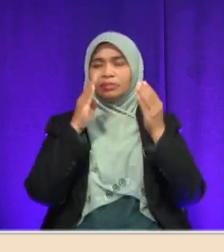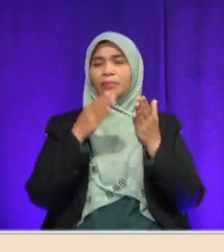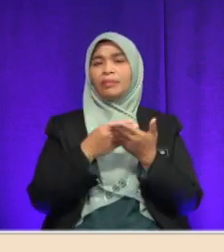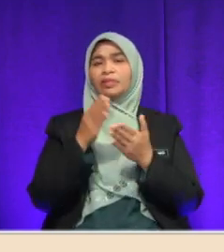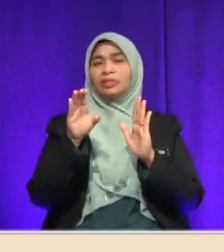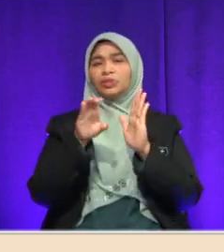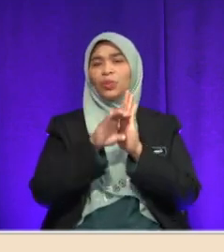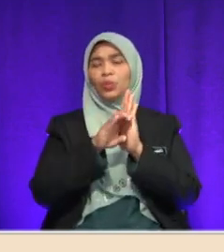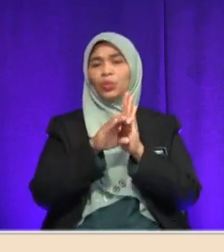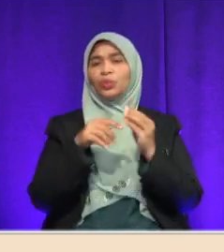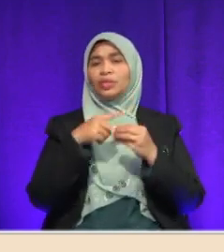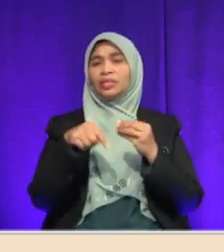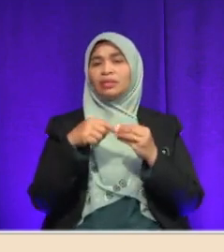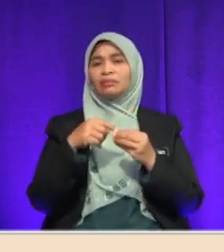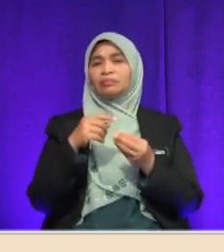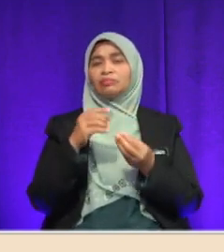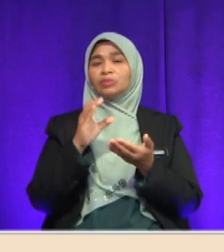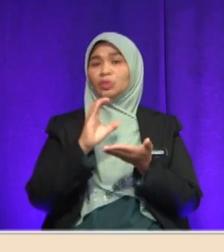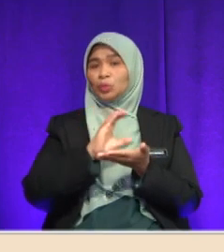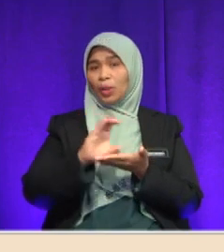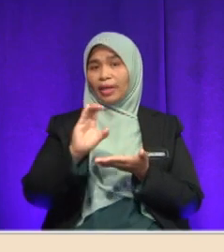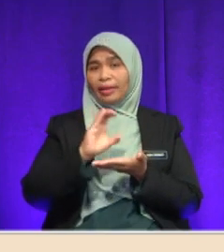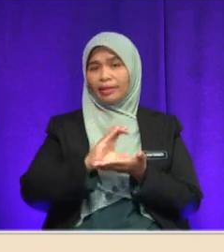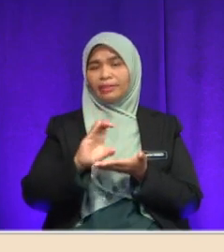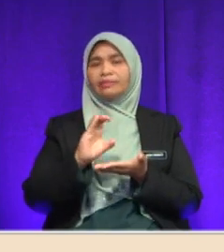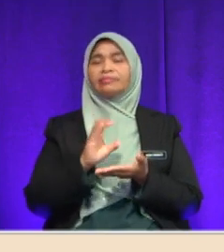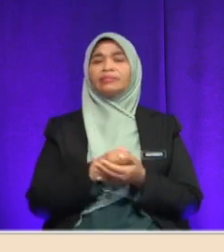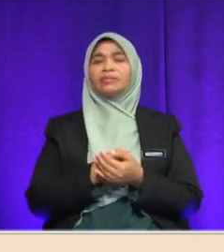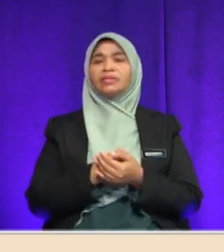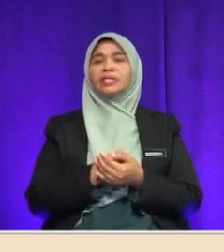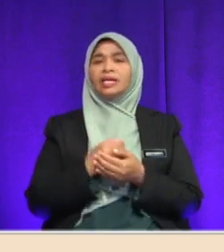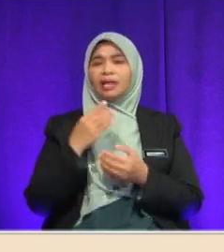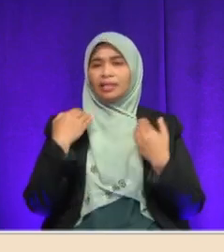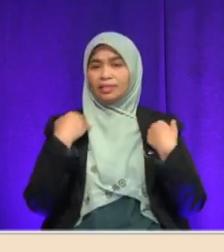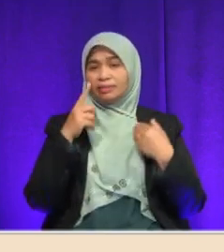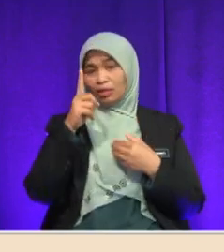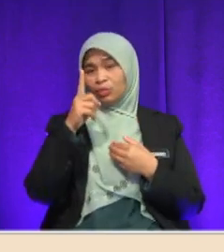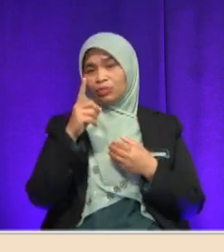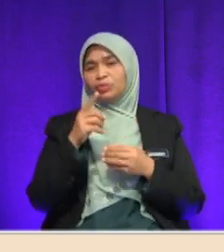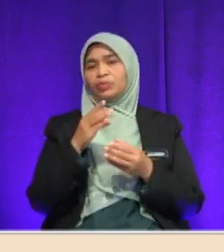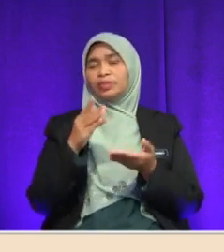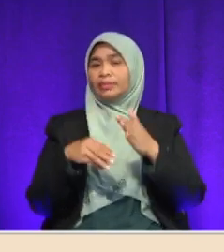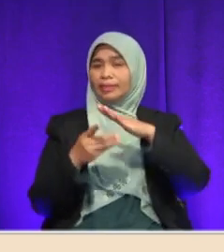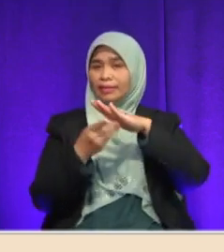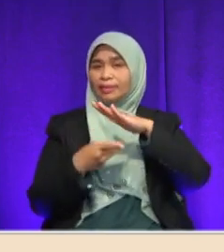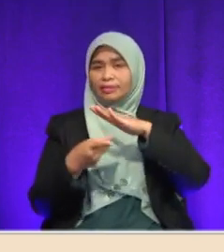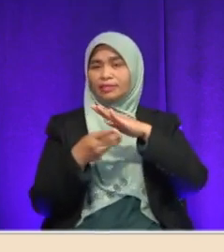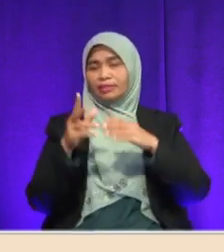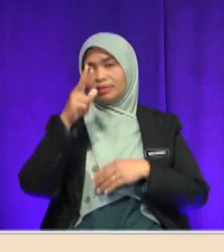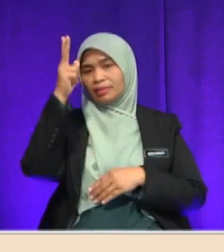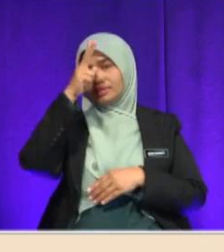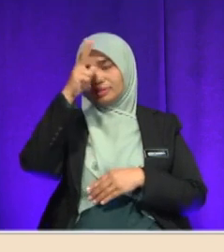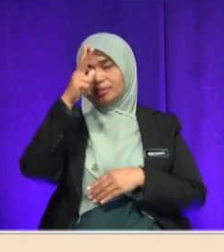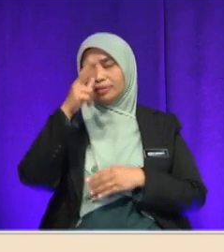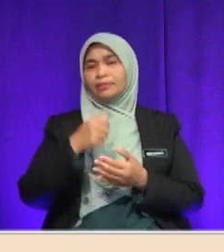contoh berkaitan dengan cukai. Okey, cukai merupakan salah satu dasar kerajaan